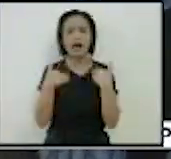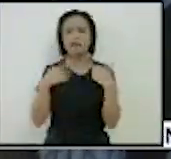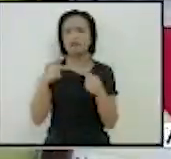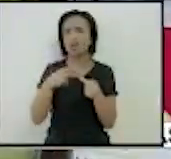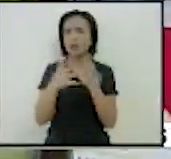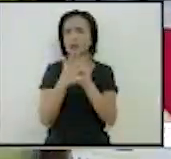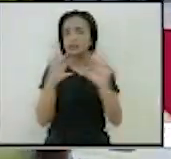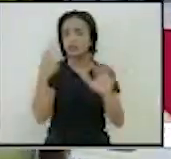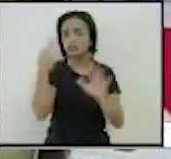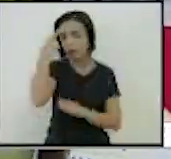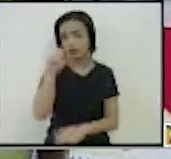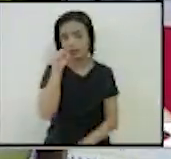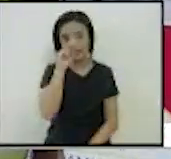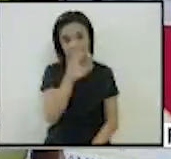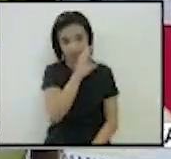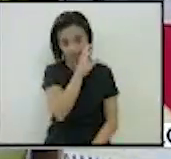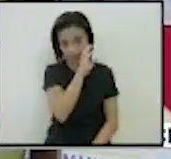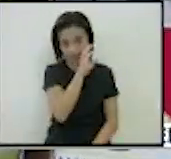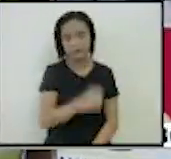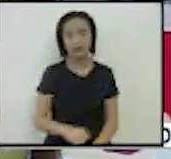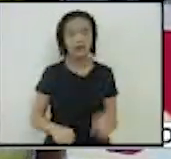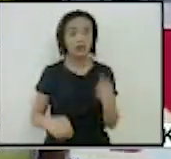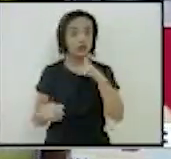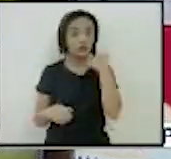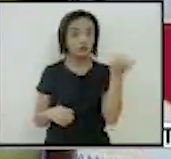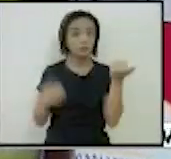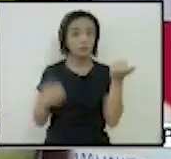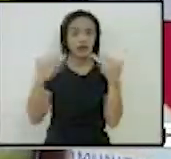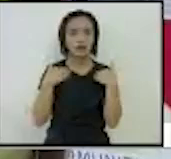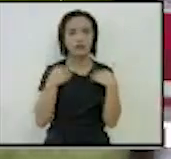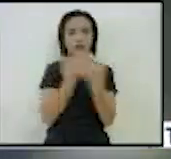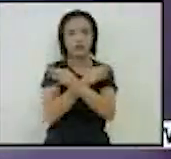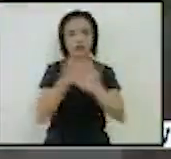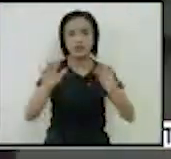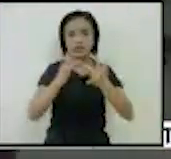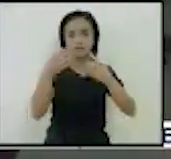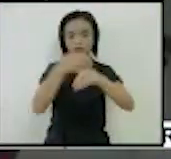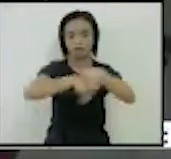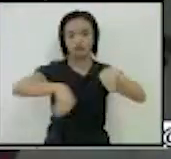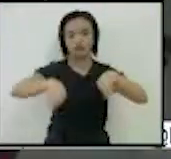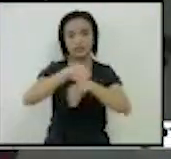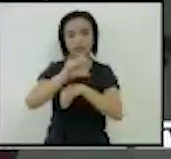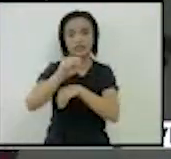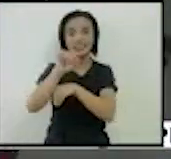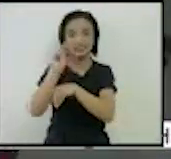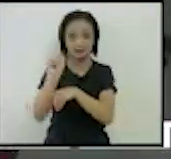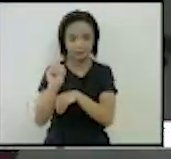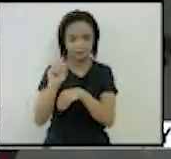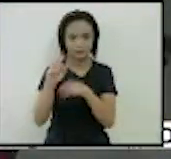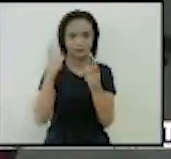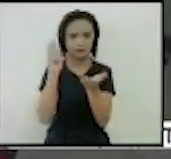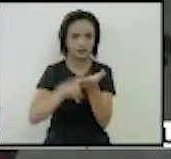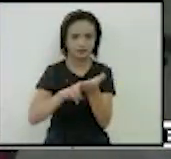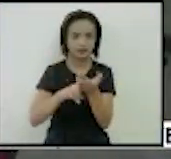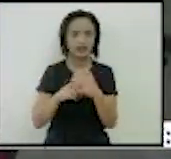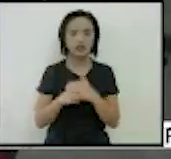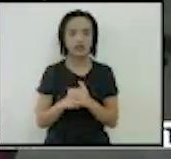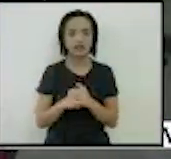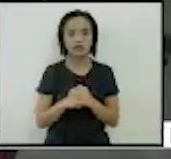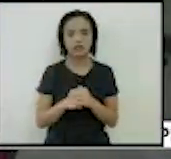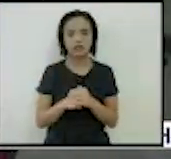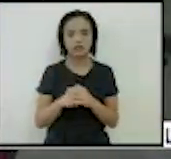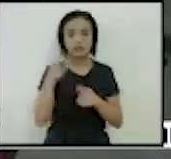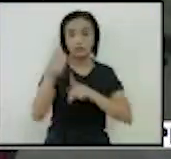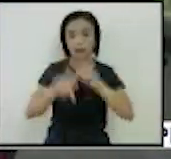Ang isang telco, may palibre pang data kapalit ng registration. Pagdating dito ng mga subscriber, kinakailangan